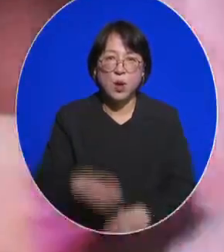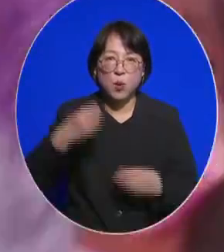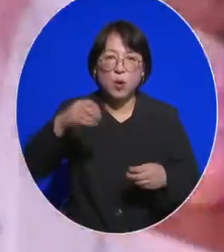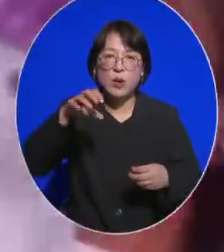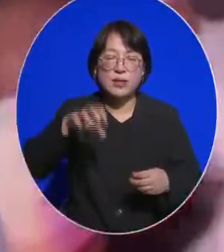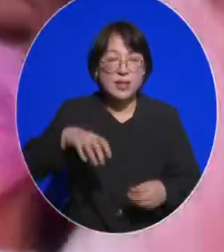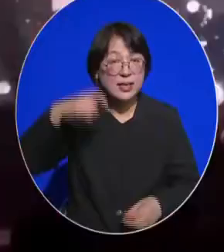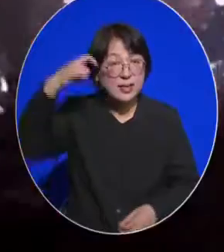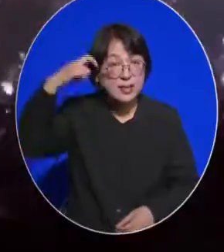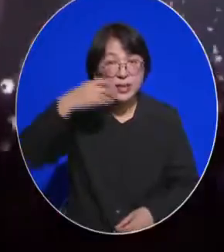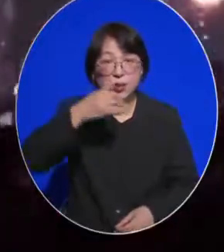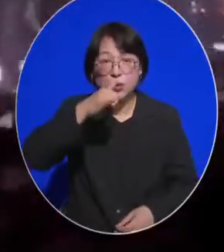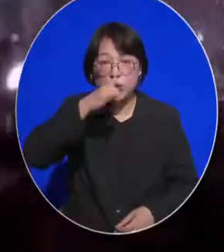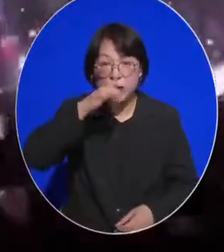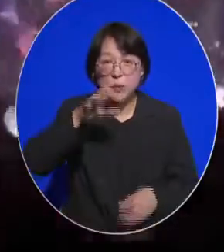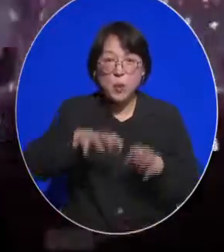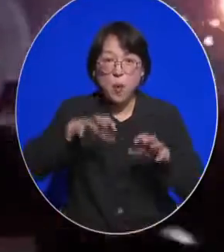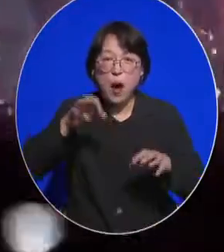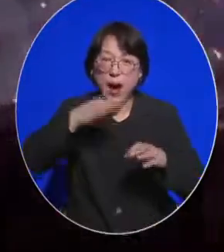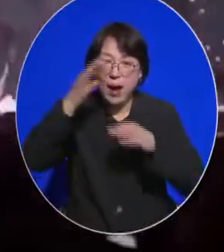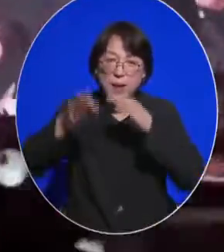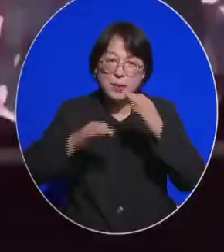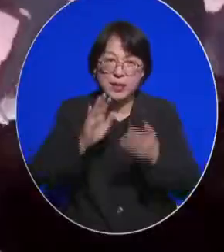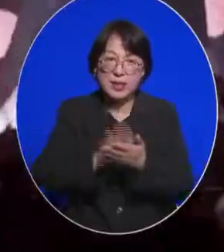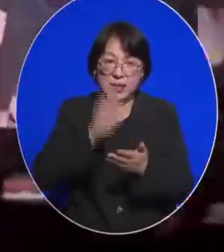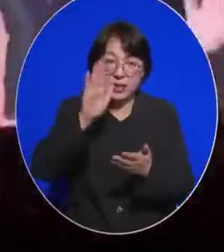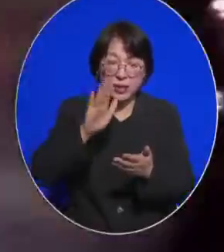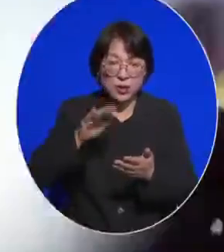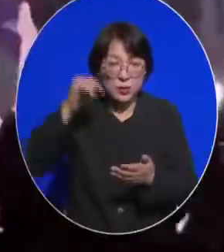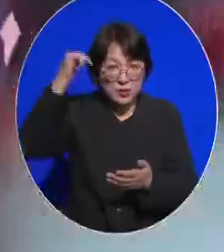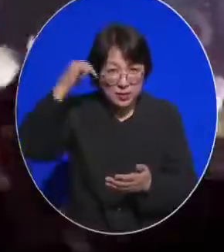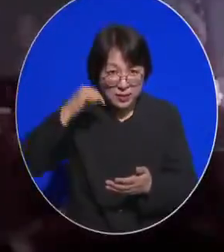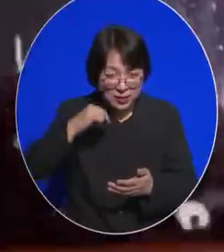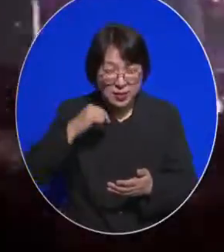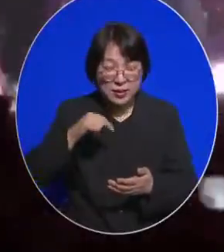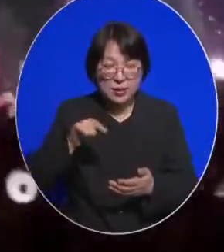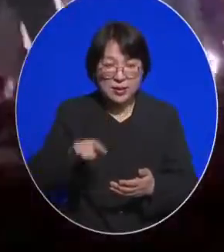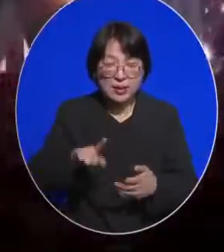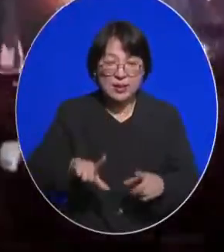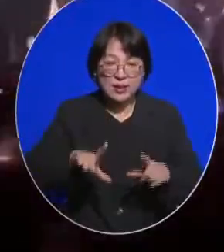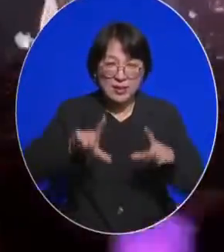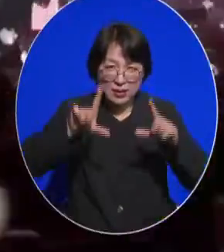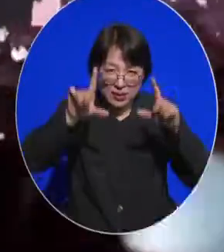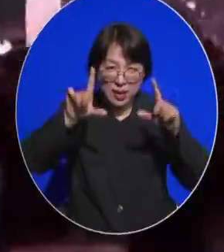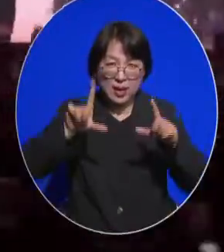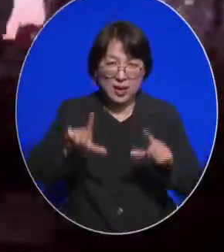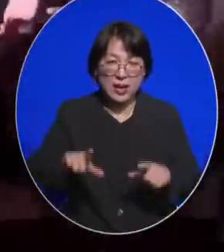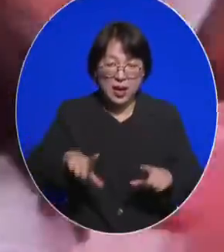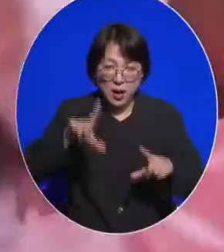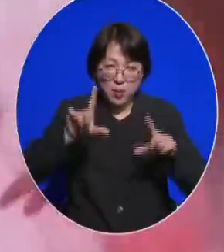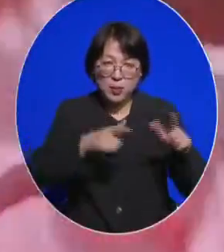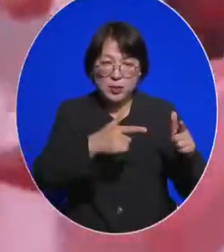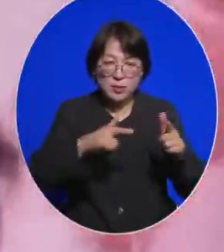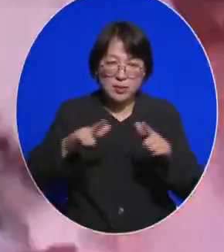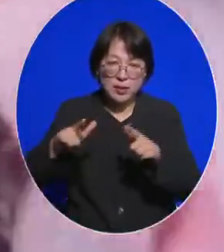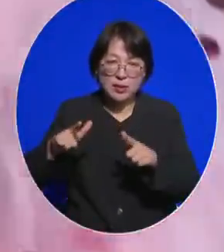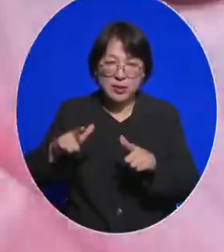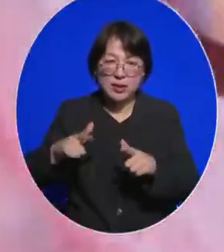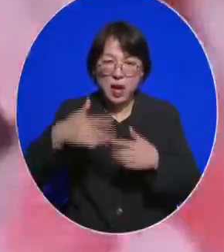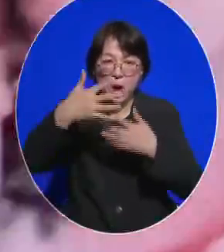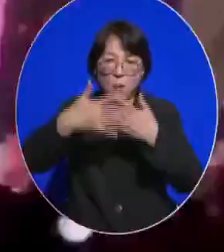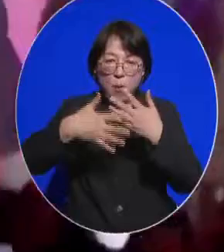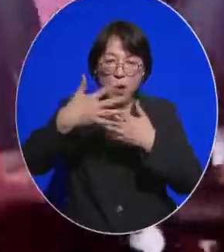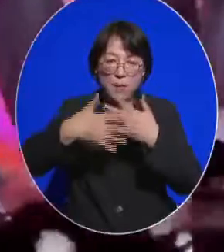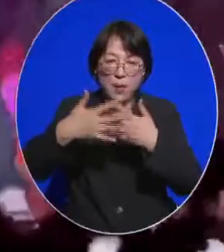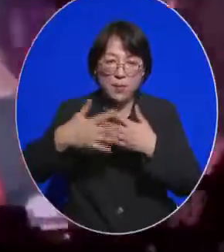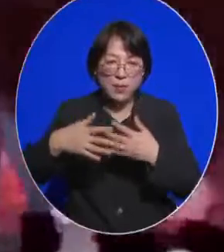공연장에서만 느낄 수 있는 현장의 함성과 열기. 그날의 열기를 LED 화면과 입체 음향 등을 동원해